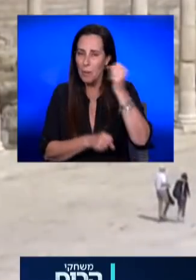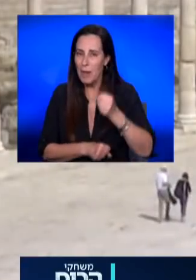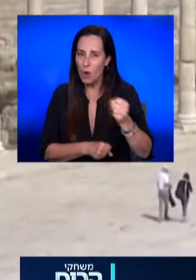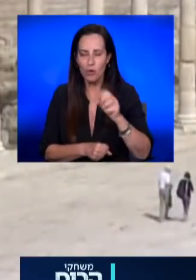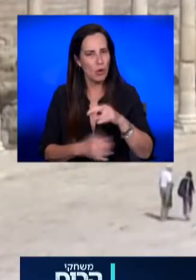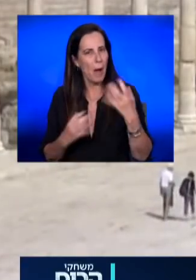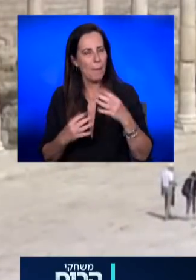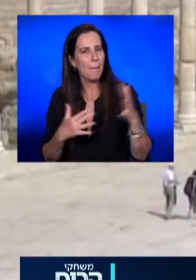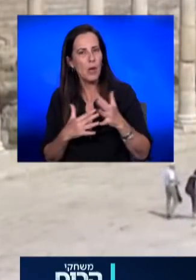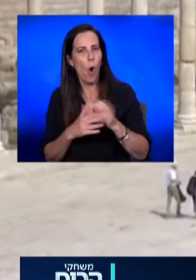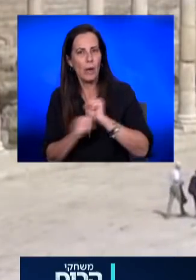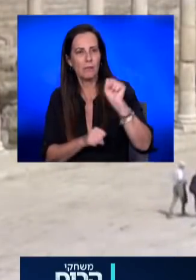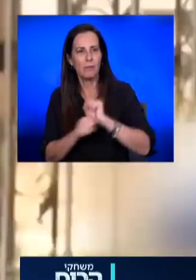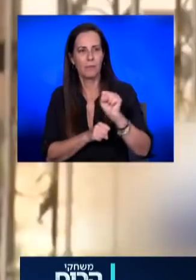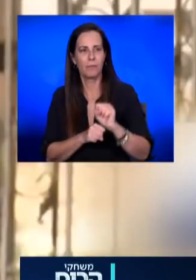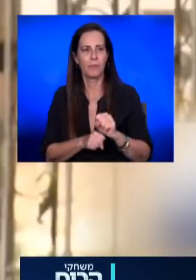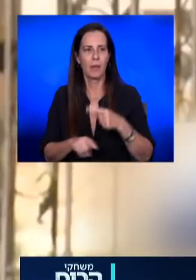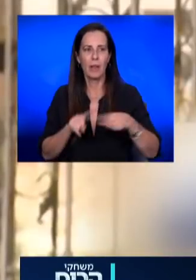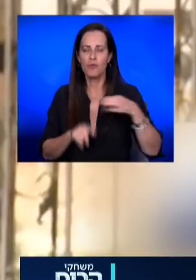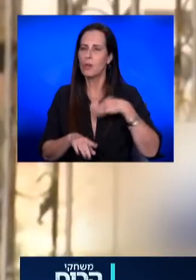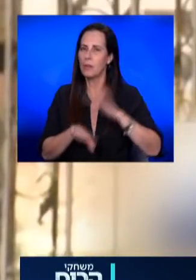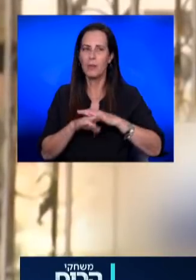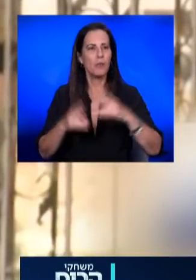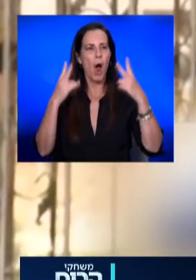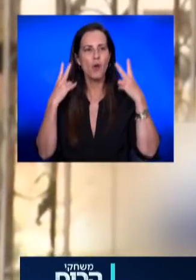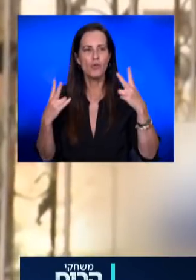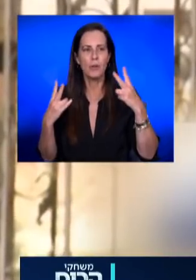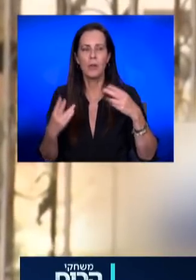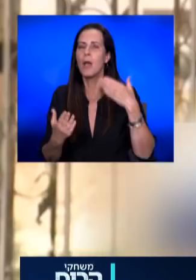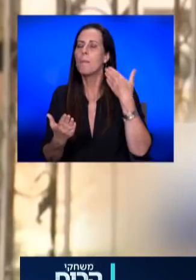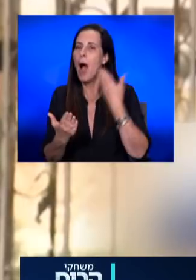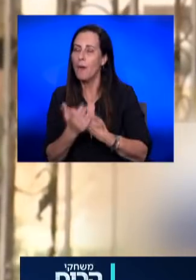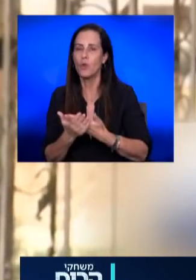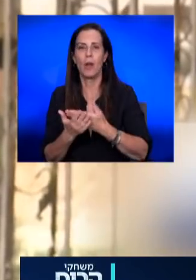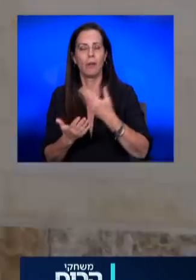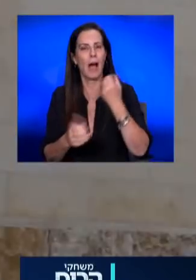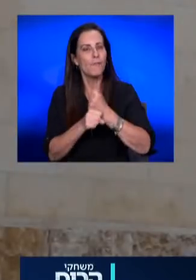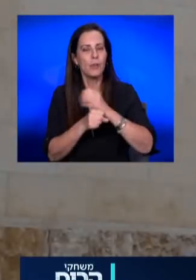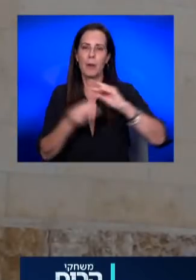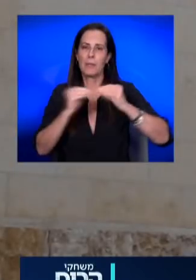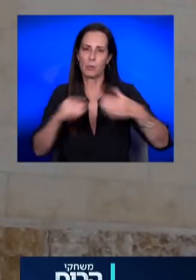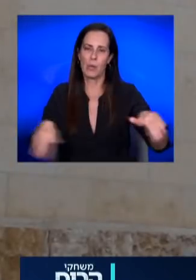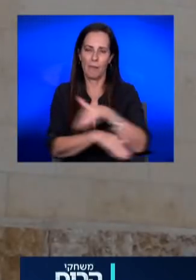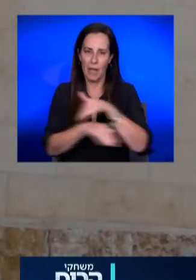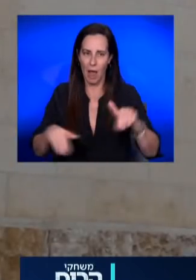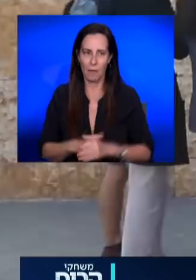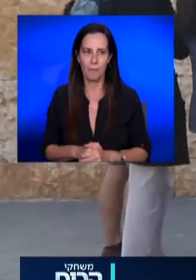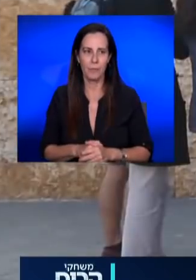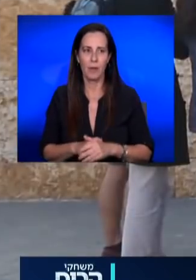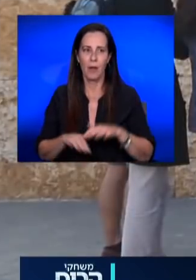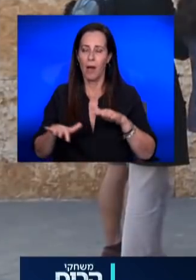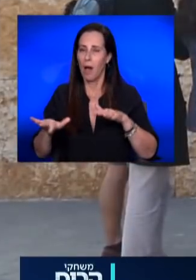ביקורת רבה על ההתנהלות. אלה דור כביר ופעל פי תווזיף אל-עמאלה ותכפיף אל-בטאלה.